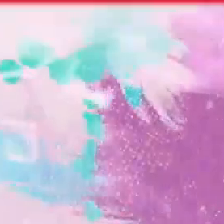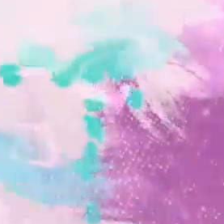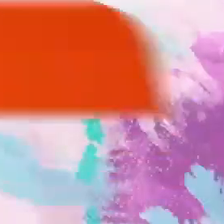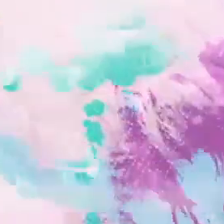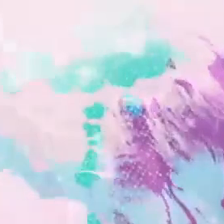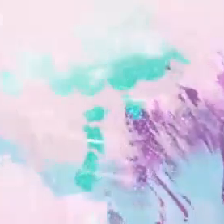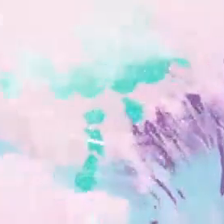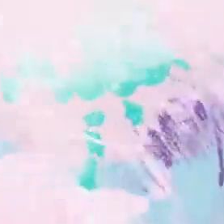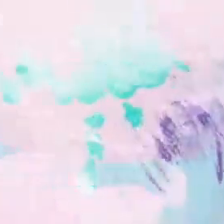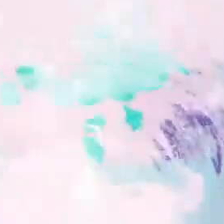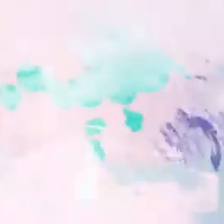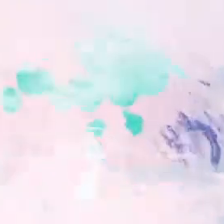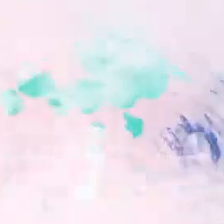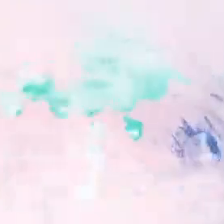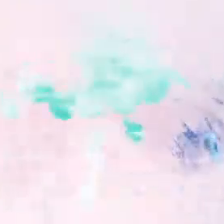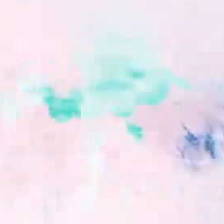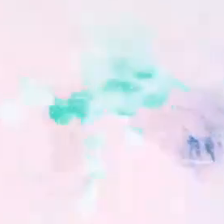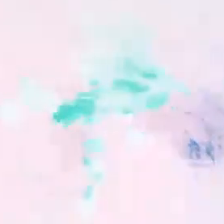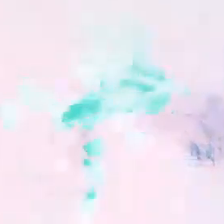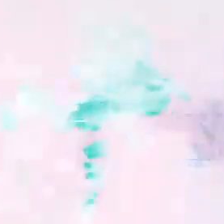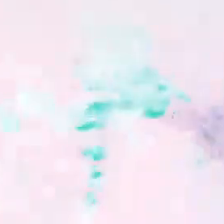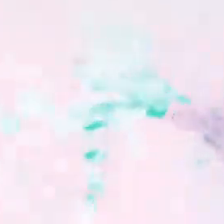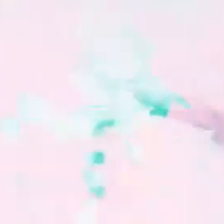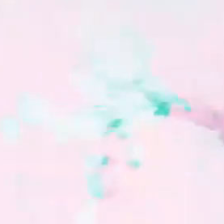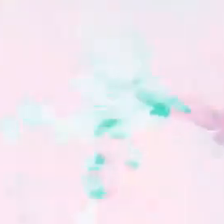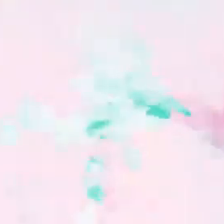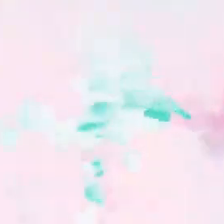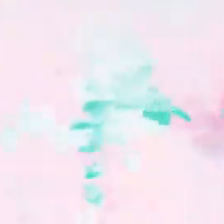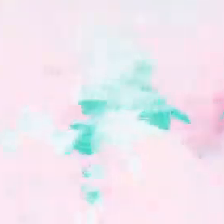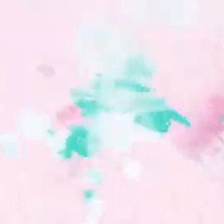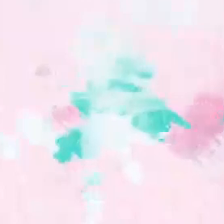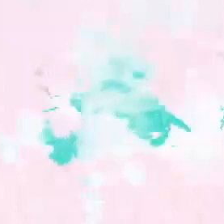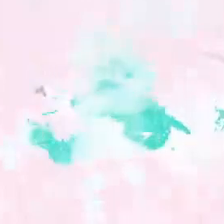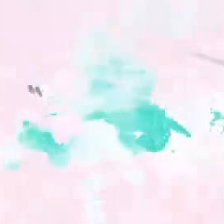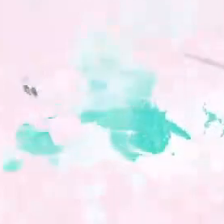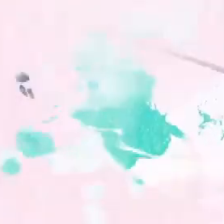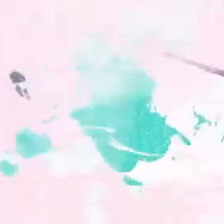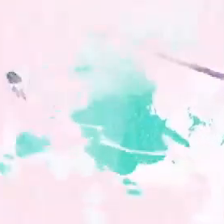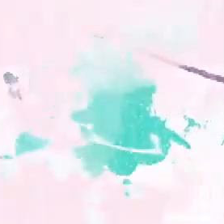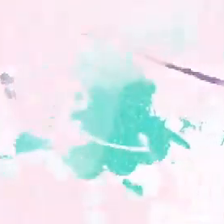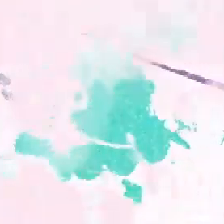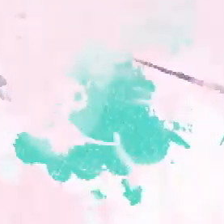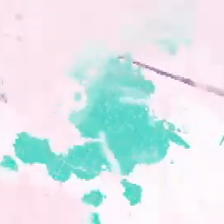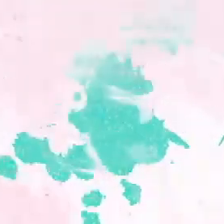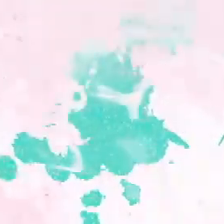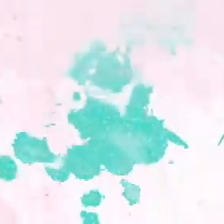yo yo jangan santapan jiwa mcquay ini dibawakan oleh FDN hop